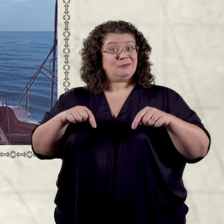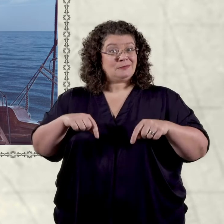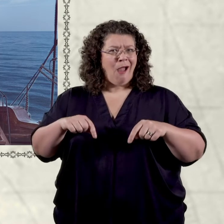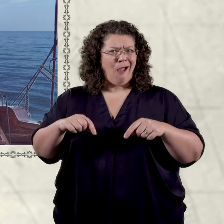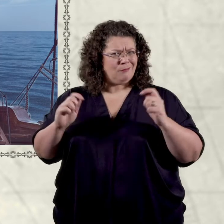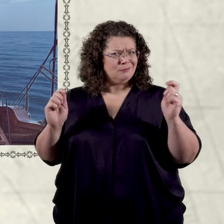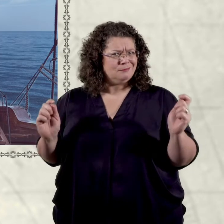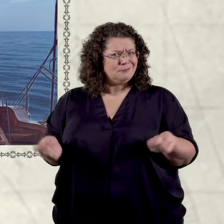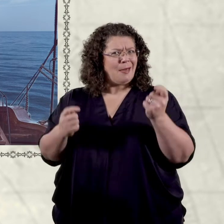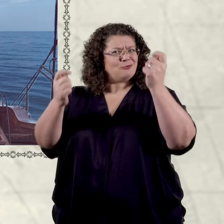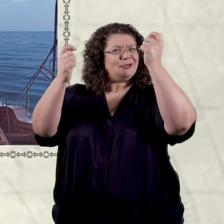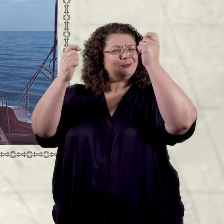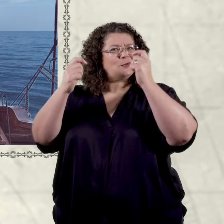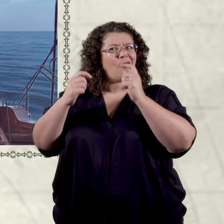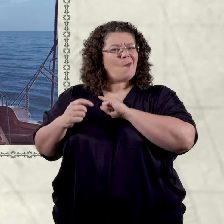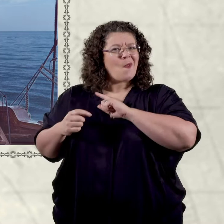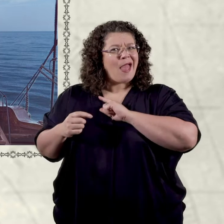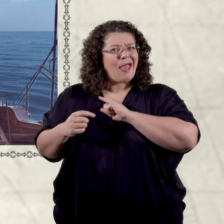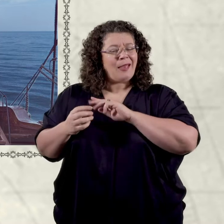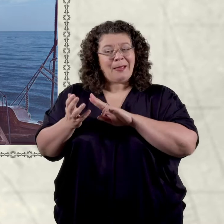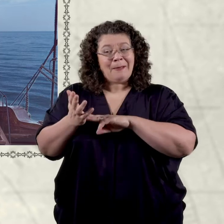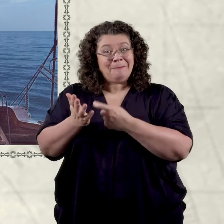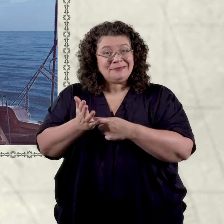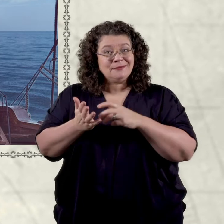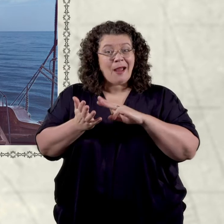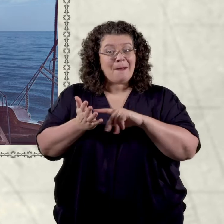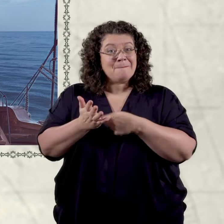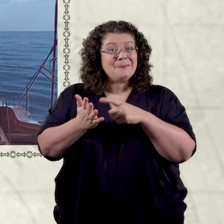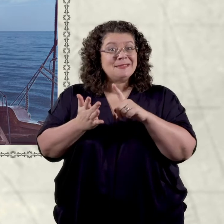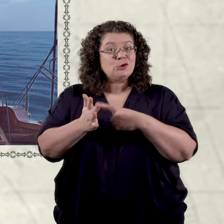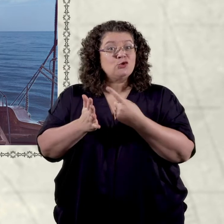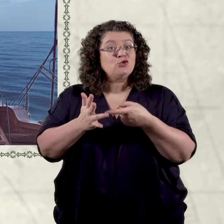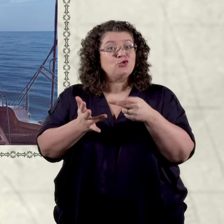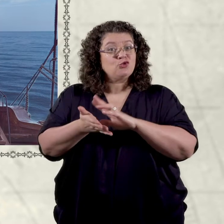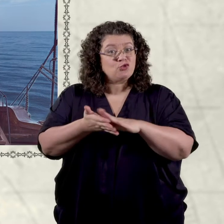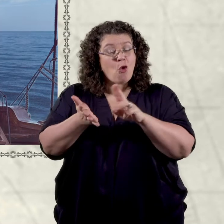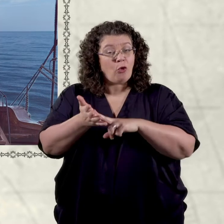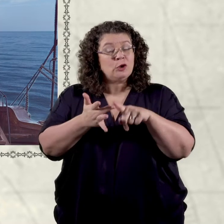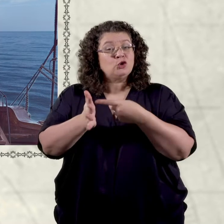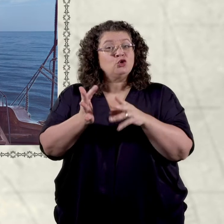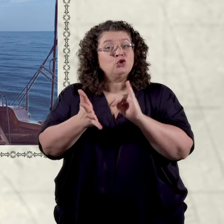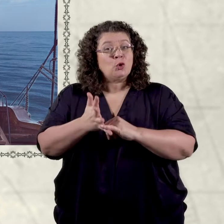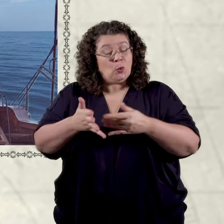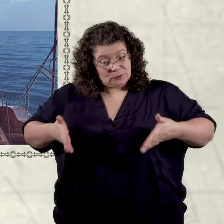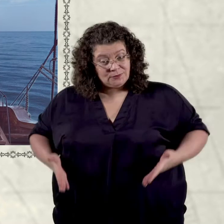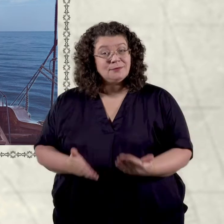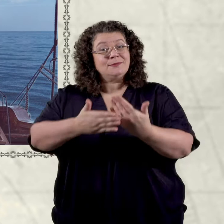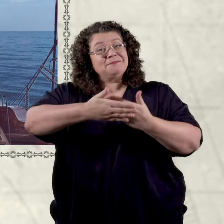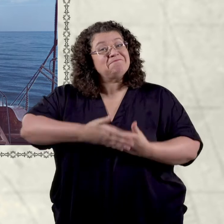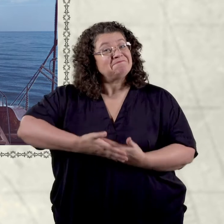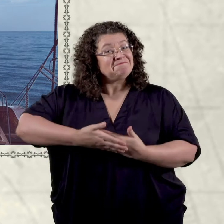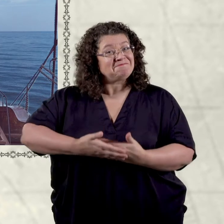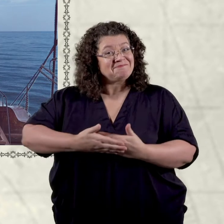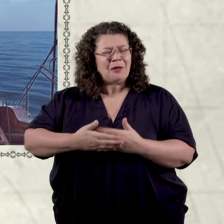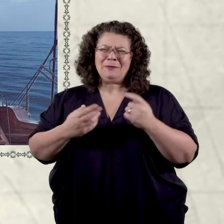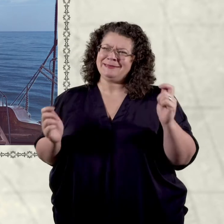gafodd na fabi ei eni i Mr. a Mrs. John Jones. Ac i ddathlu, yn lle darn o fara,